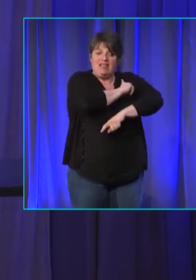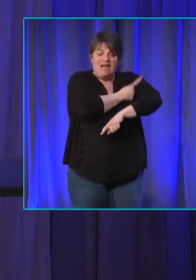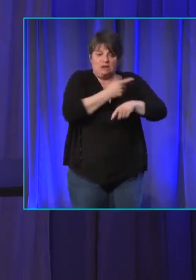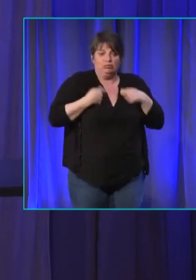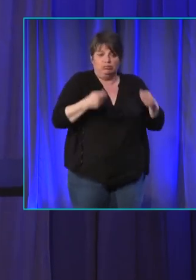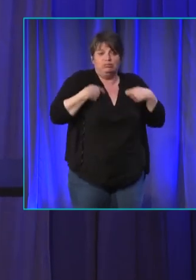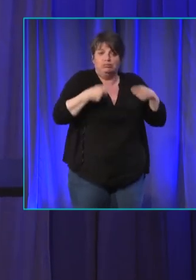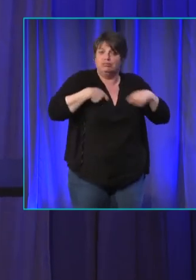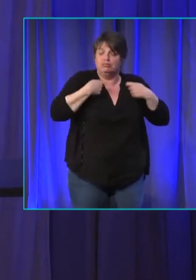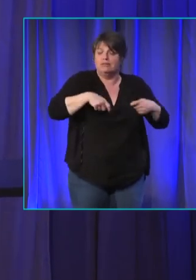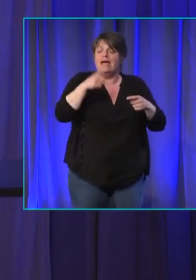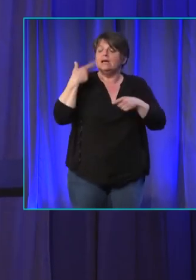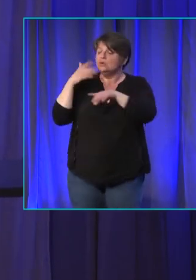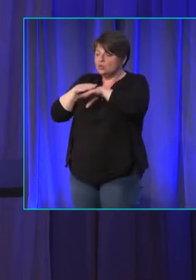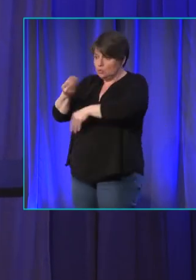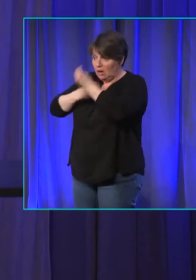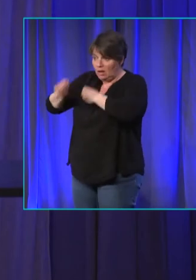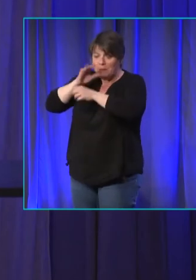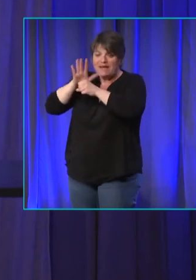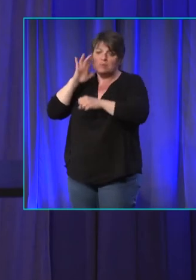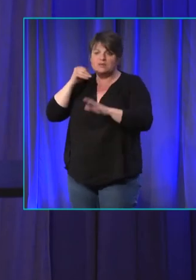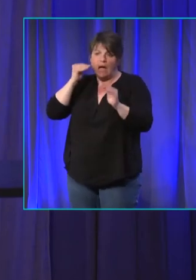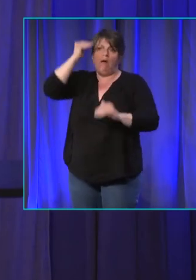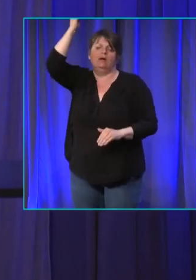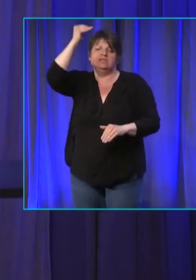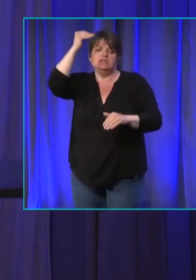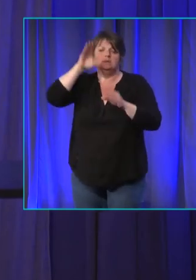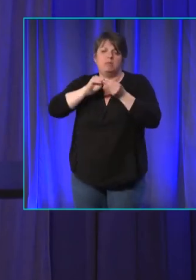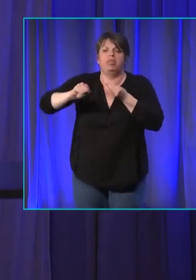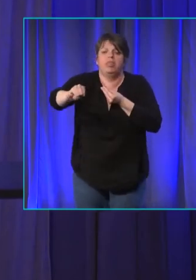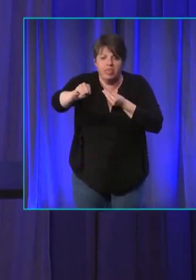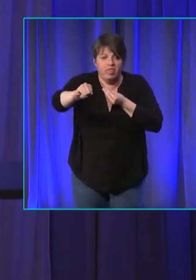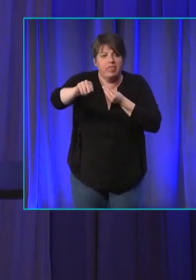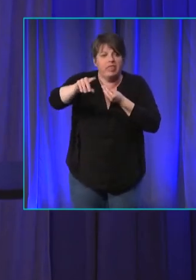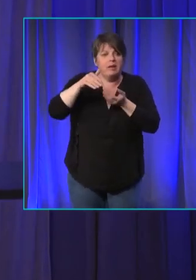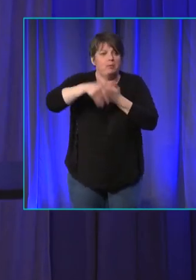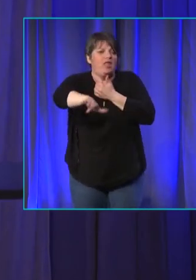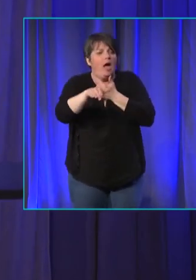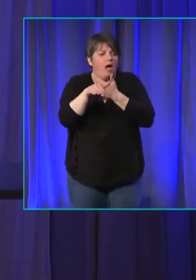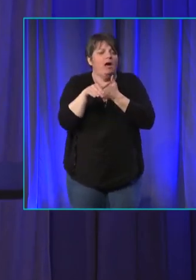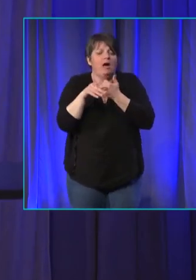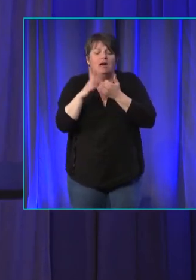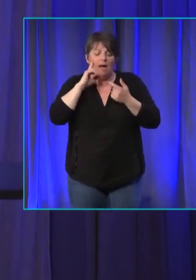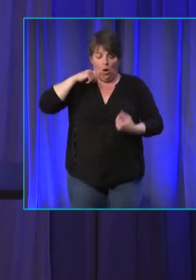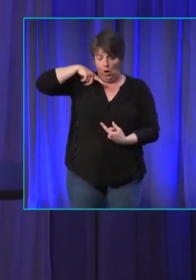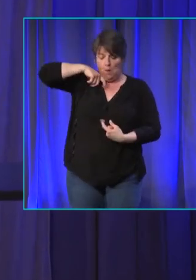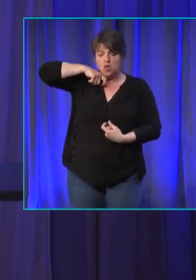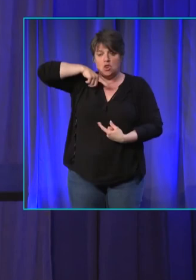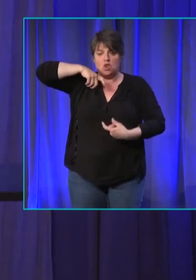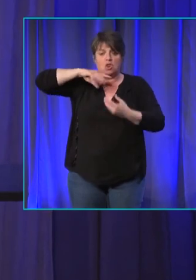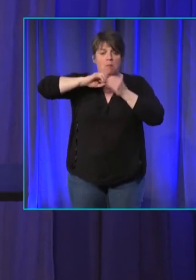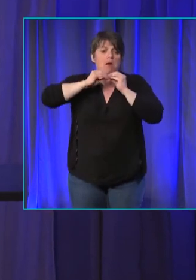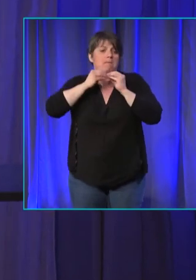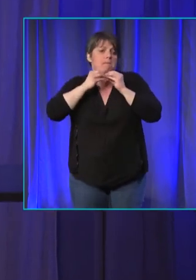qui est déficitaire, qui est négative. C'est un dérèglement hormonal. Et ce dérèglement hormonal fait que voilà, vous avez